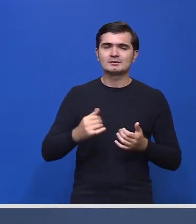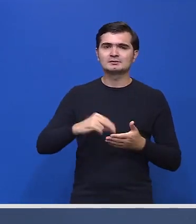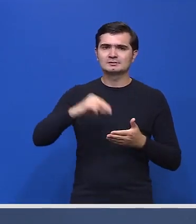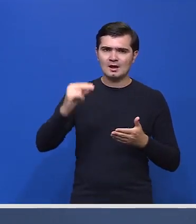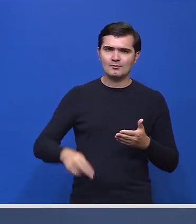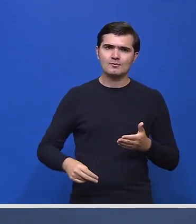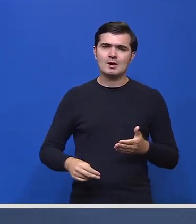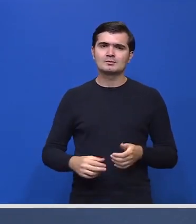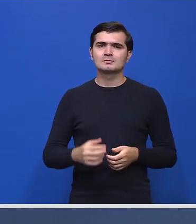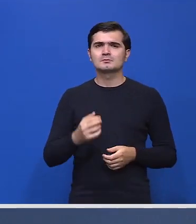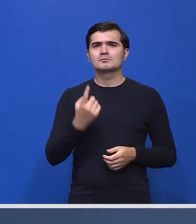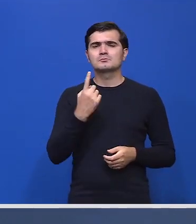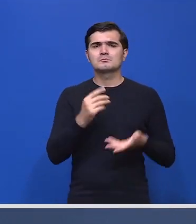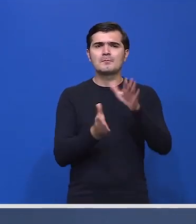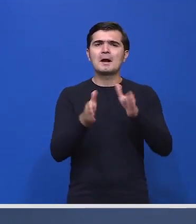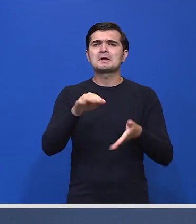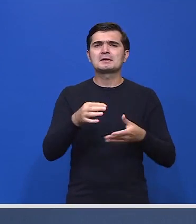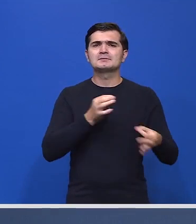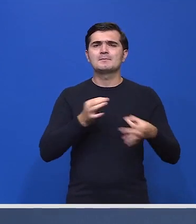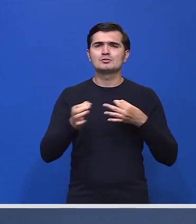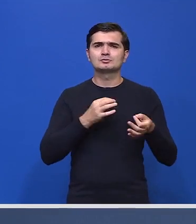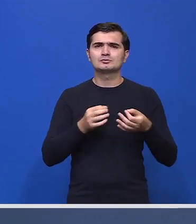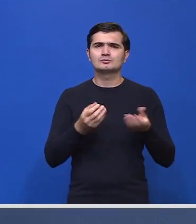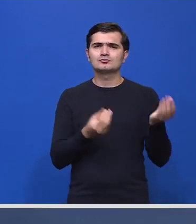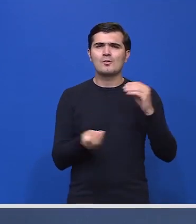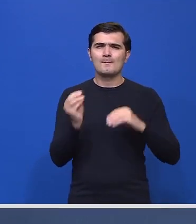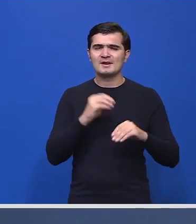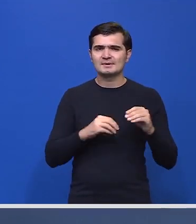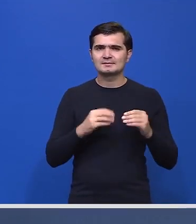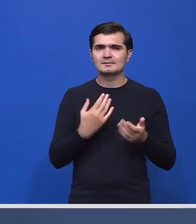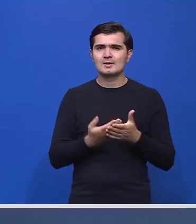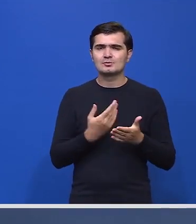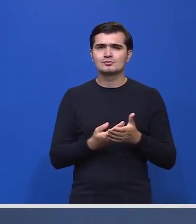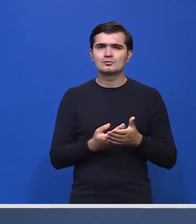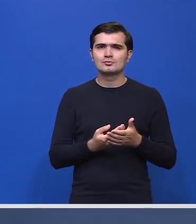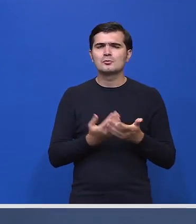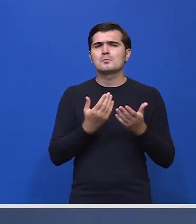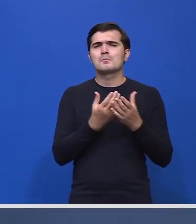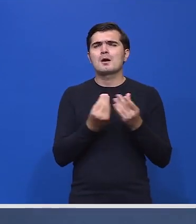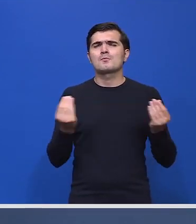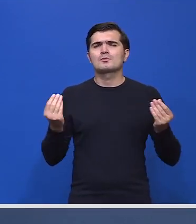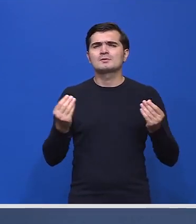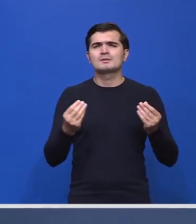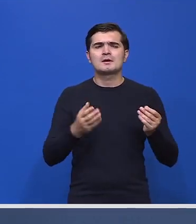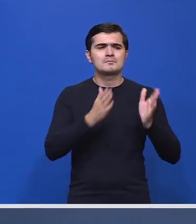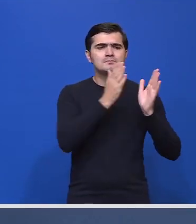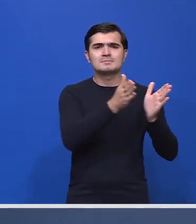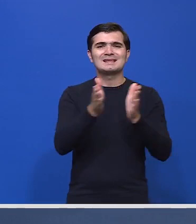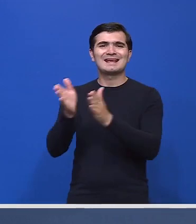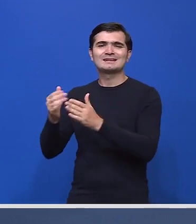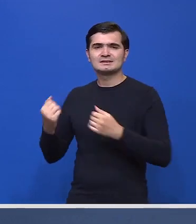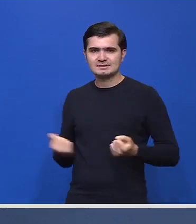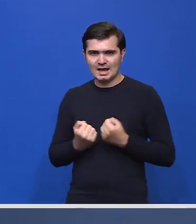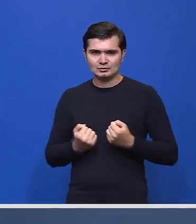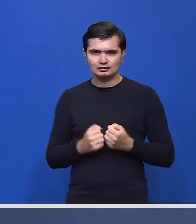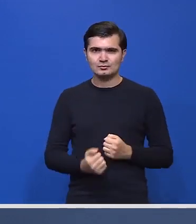am menționat, un pachet de măsuri complex care privește mai multe direcții de acțiune. O